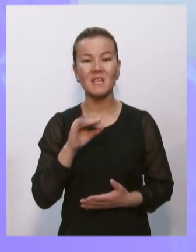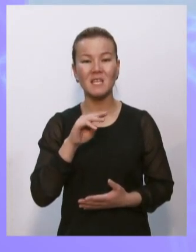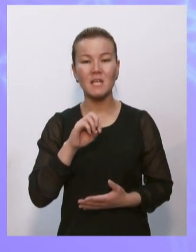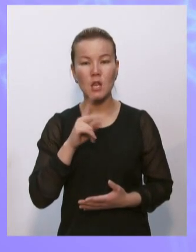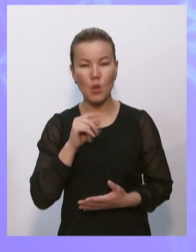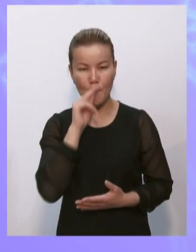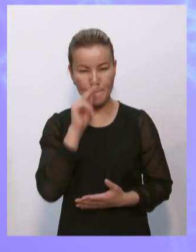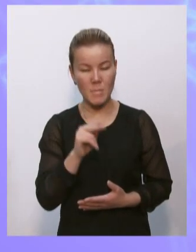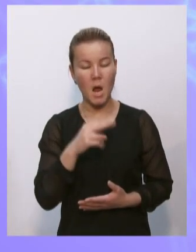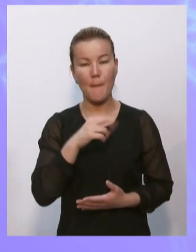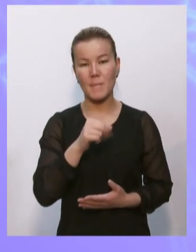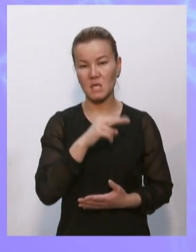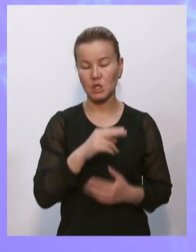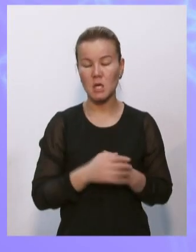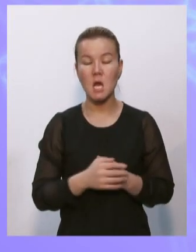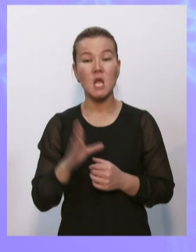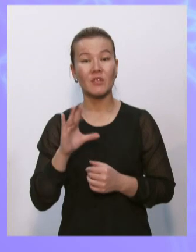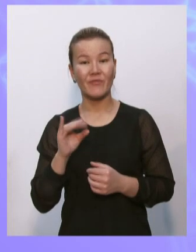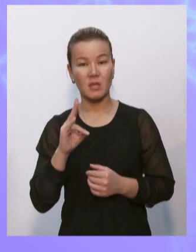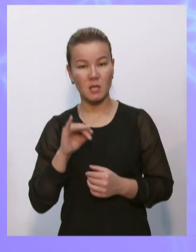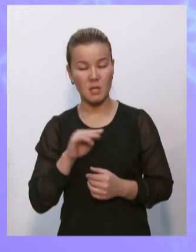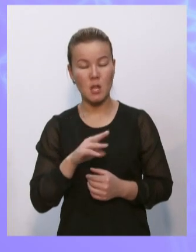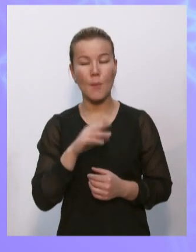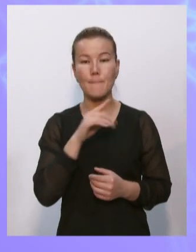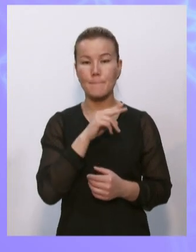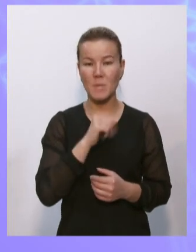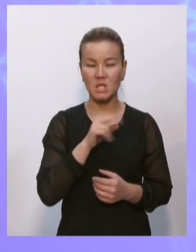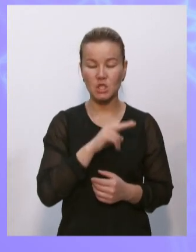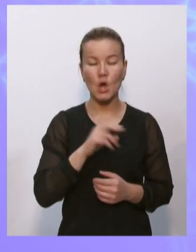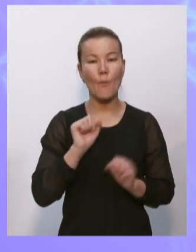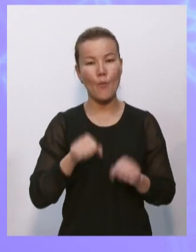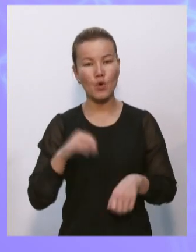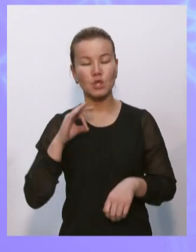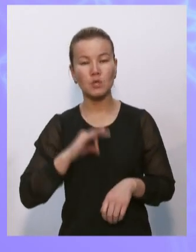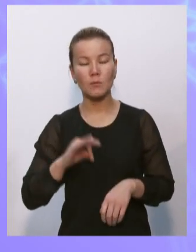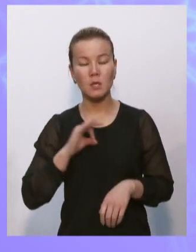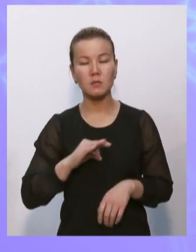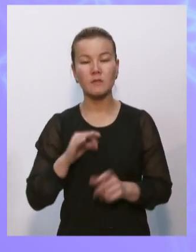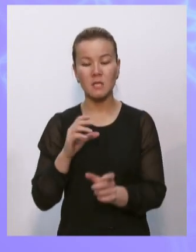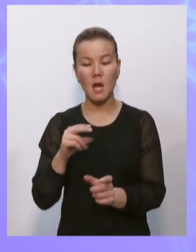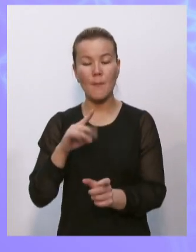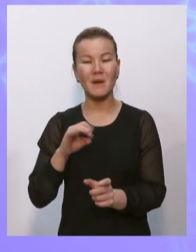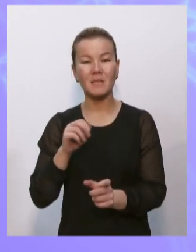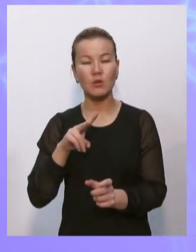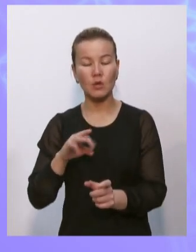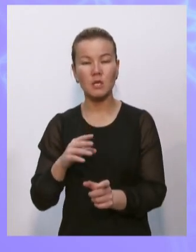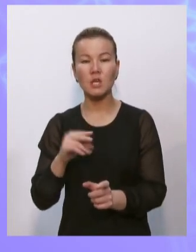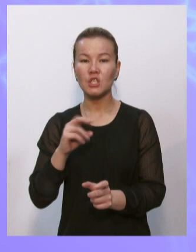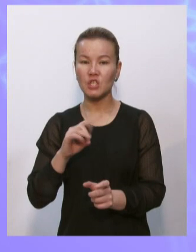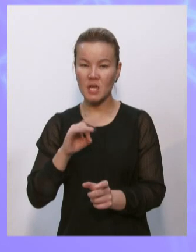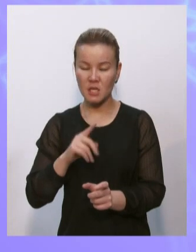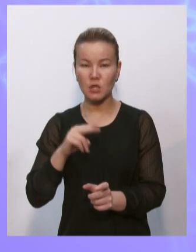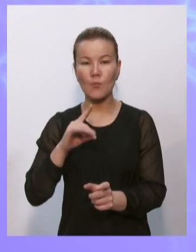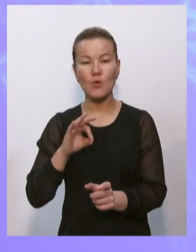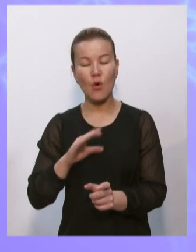падеже. С винительным падежом можно употреблять предлоги через, про,